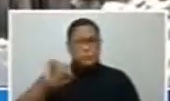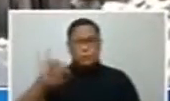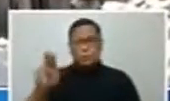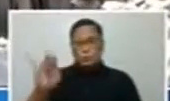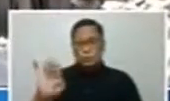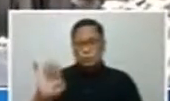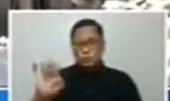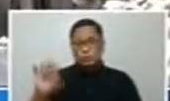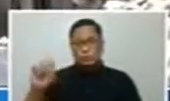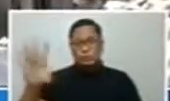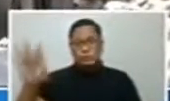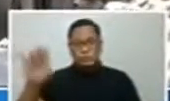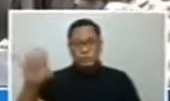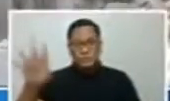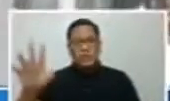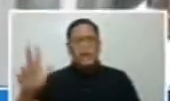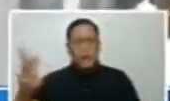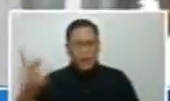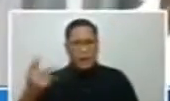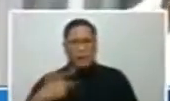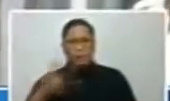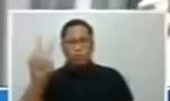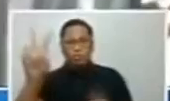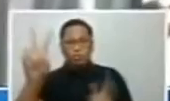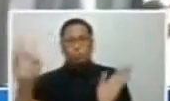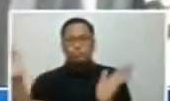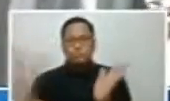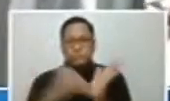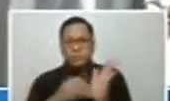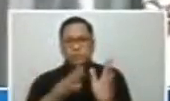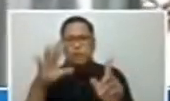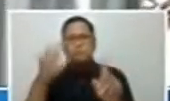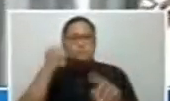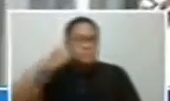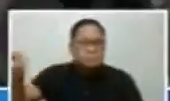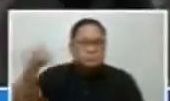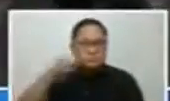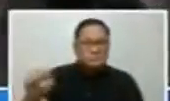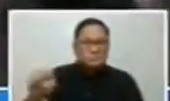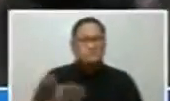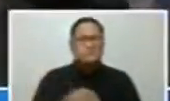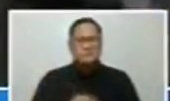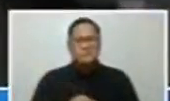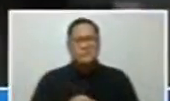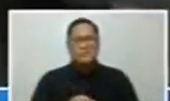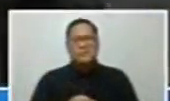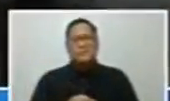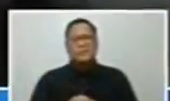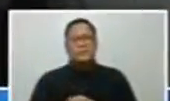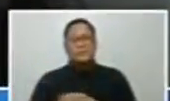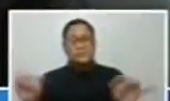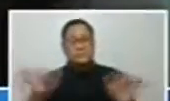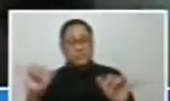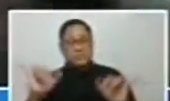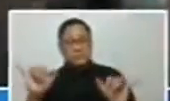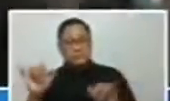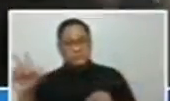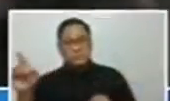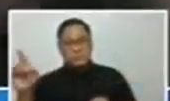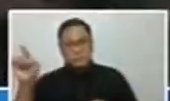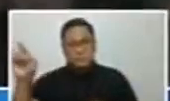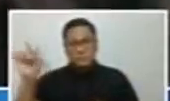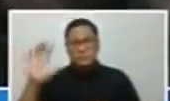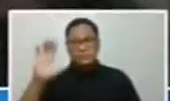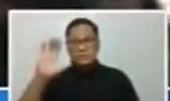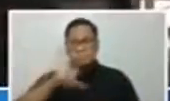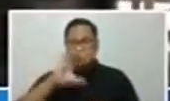Nakaka-alarm ang numero ngayon sa Cebu City, no. In fact, ang sa Cebu City alone,